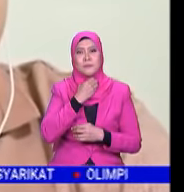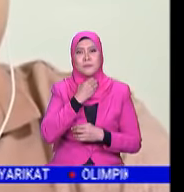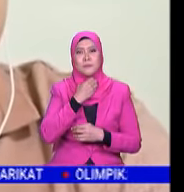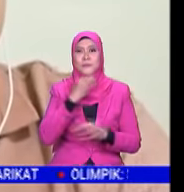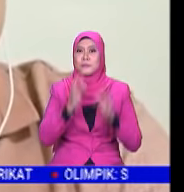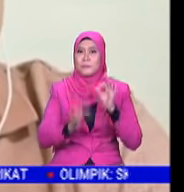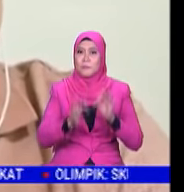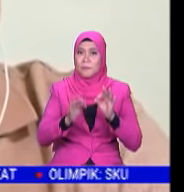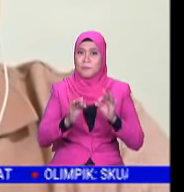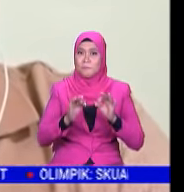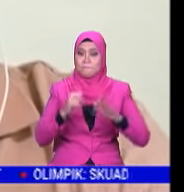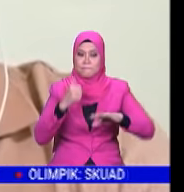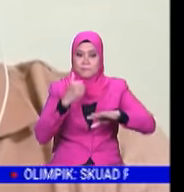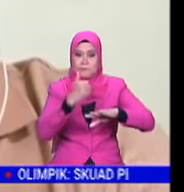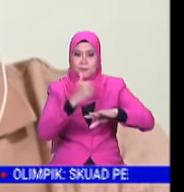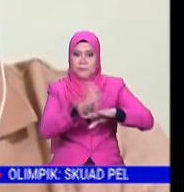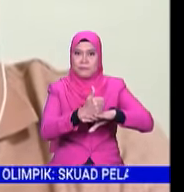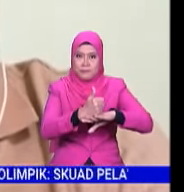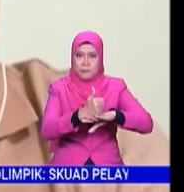wujud